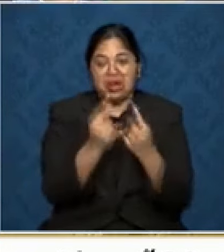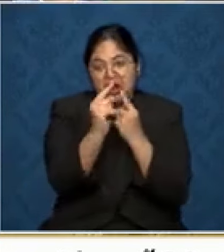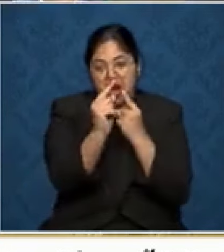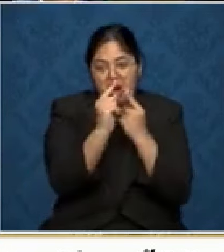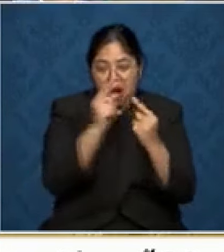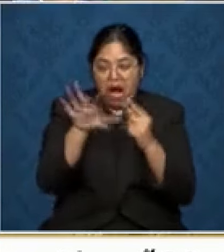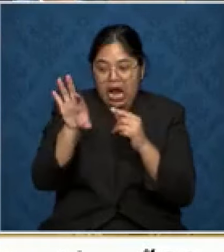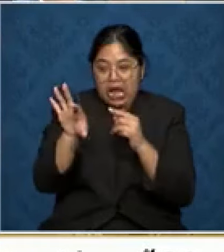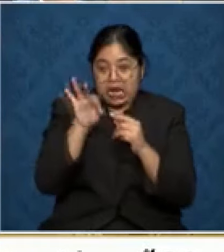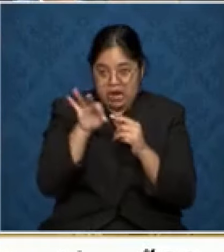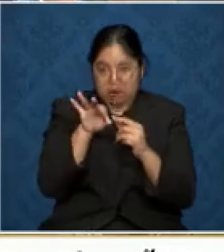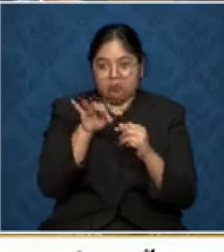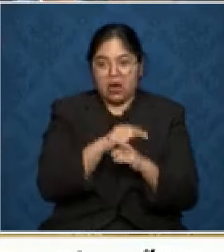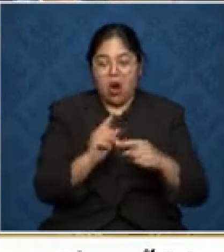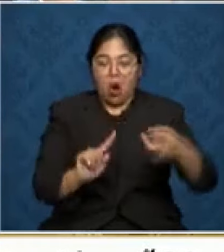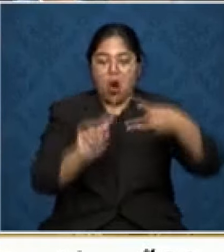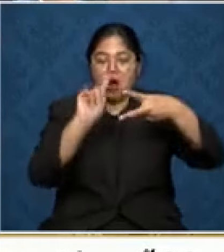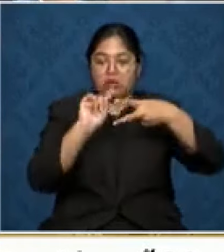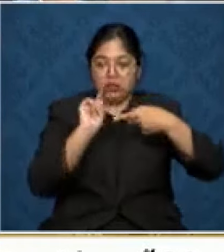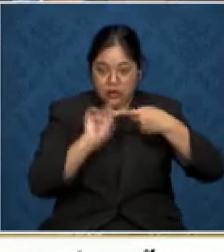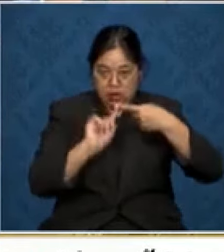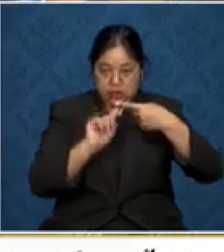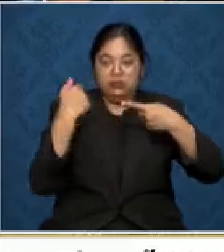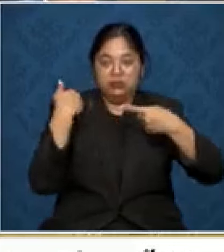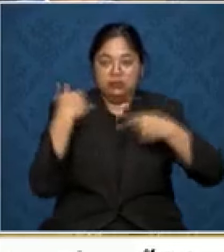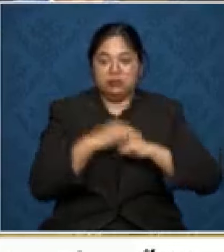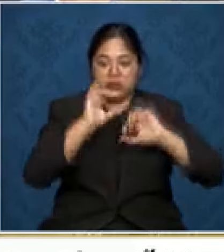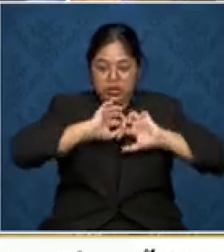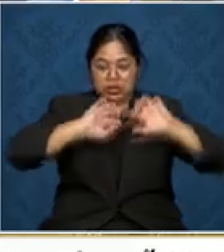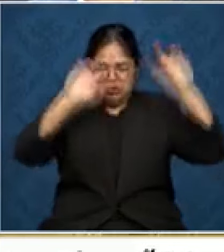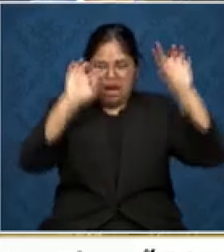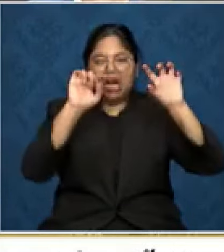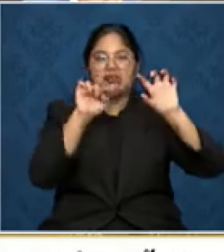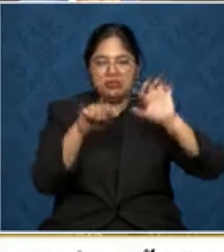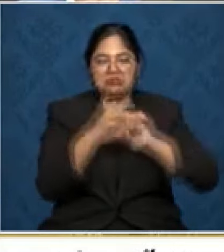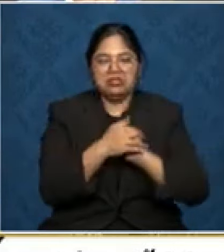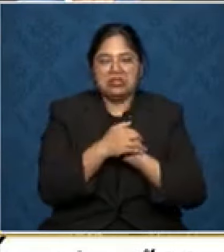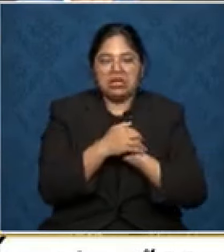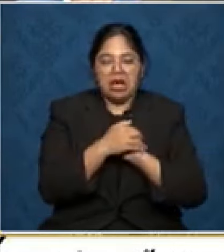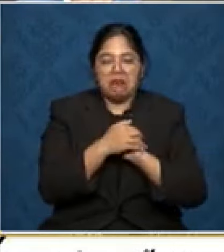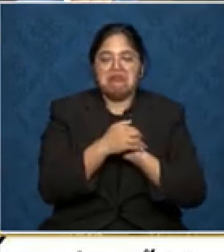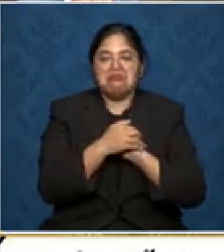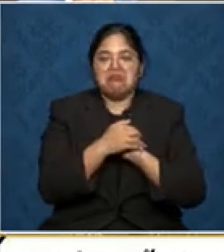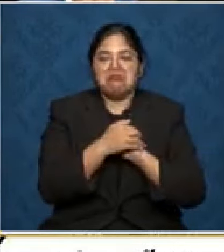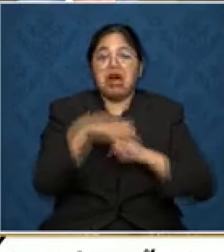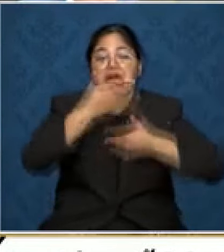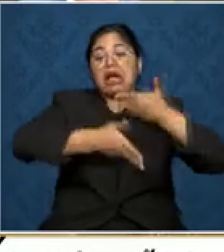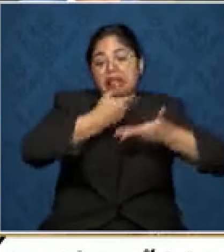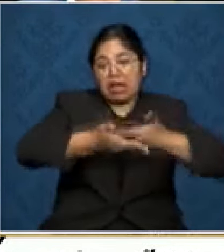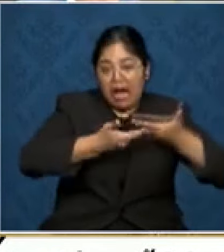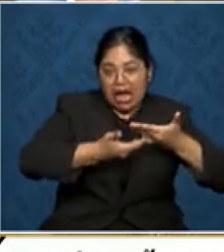ประธานข้อ 1เพราะรัฐบาลชุดนี้มัวแต่ใช้การตลาดนำการ